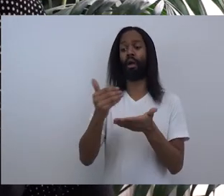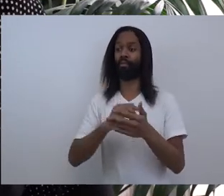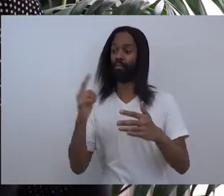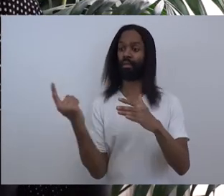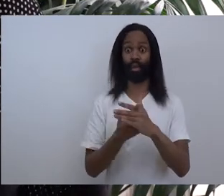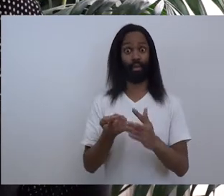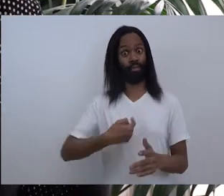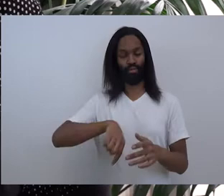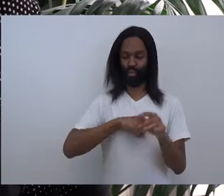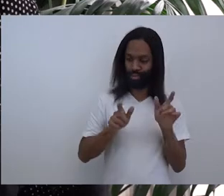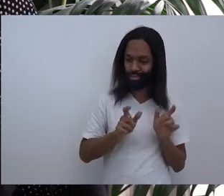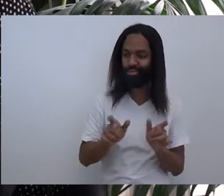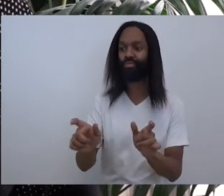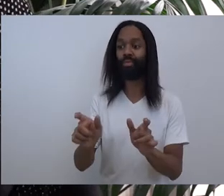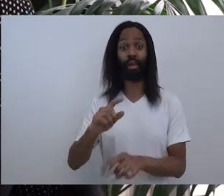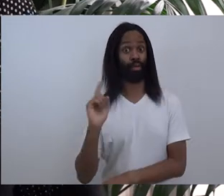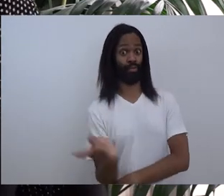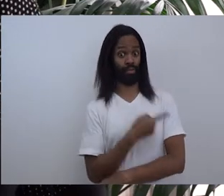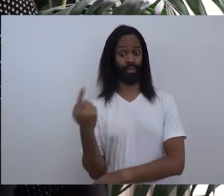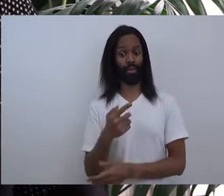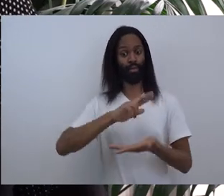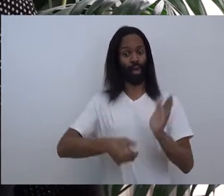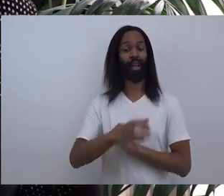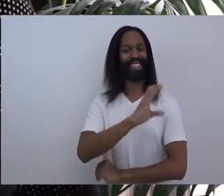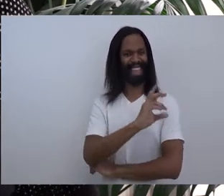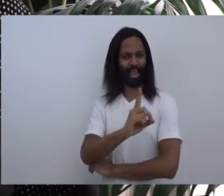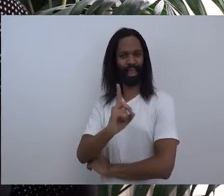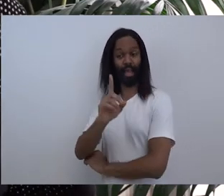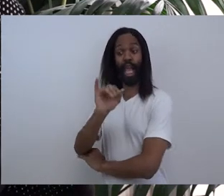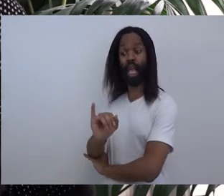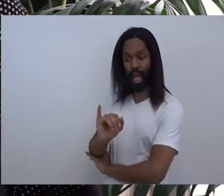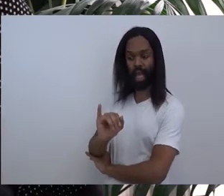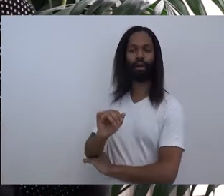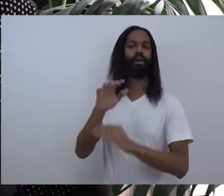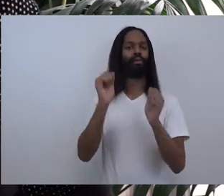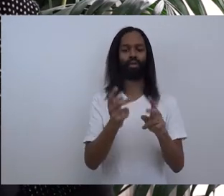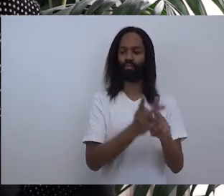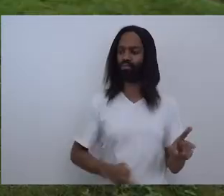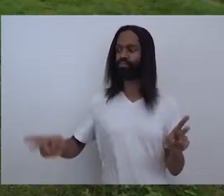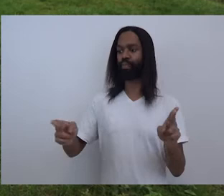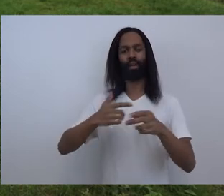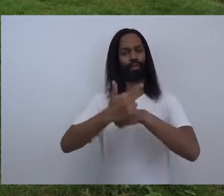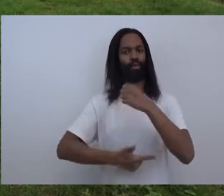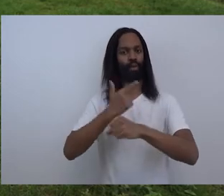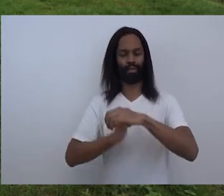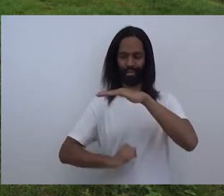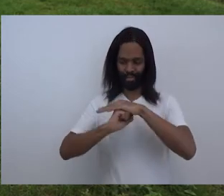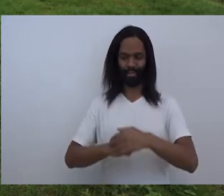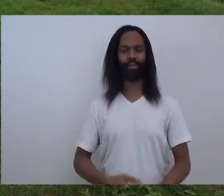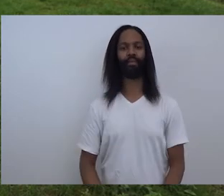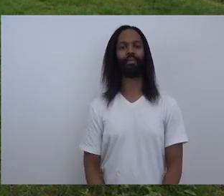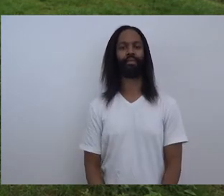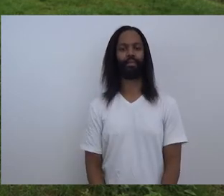insertion. Donc ils sont tous sous contrat CDDI avec un agrément qui peut durer 2 ans.